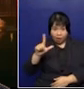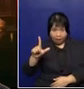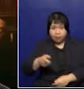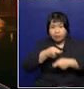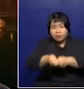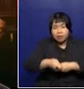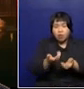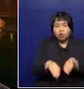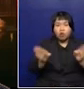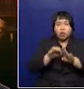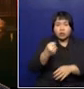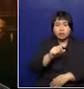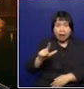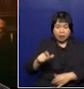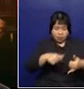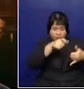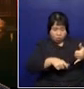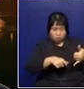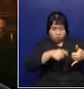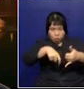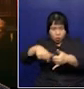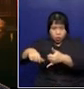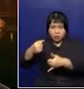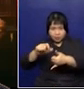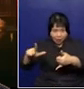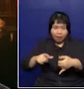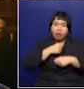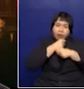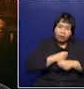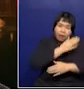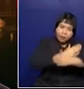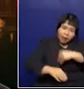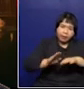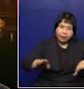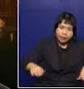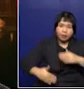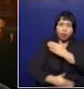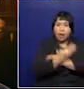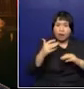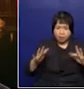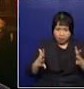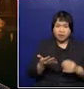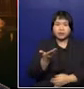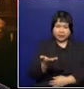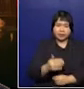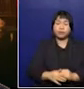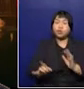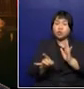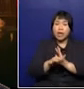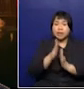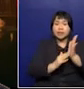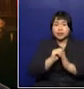เรือนท่านจ่ายผ่าน1คนก็10ล้านคนฮะผู้เปราะบางฮะผู้ด้อยโอกาส13ล้านตัวเลขสุดท้ายตรงสี